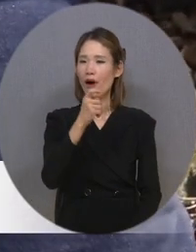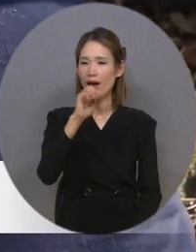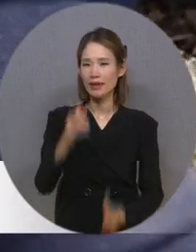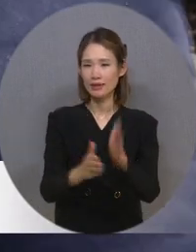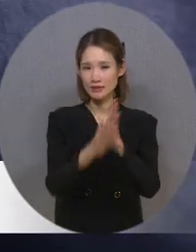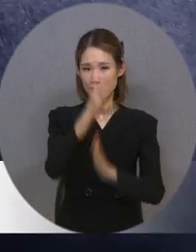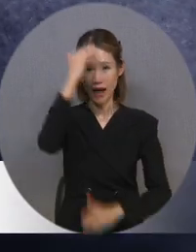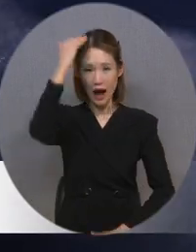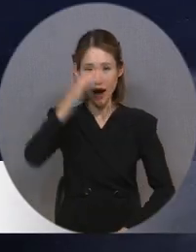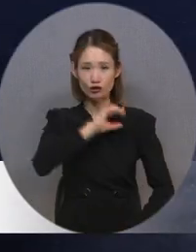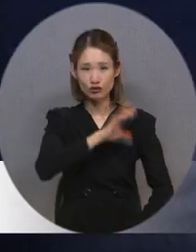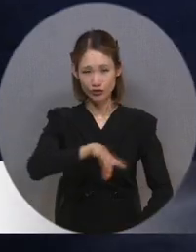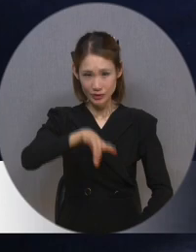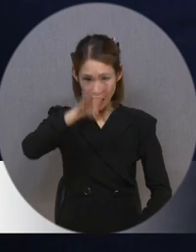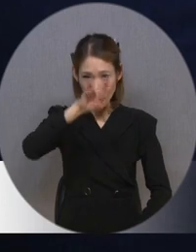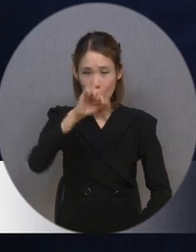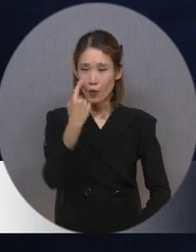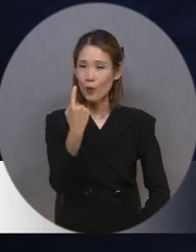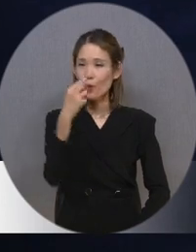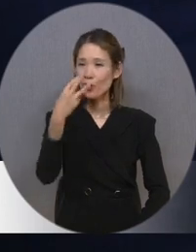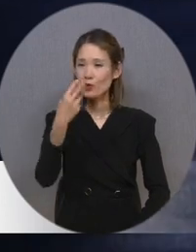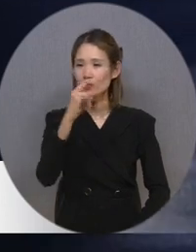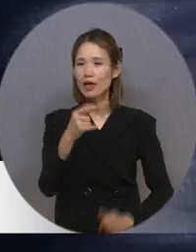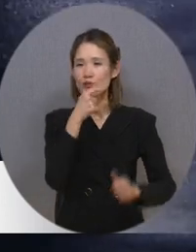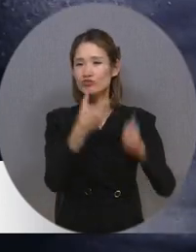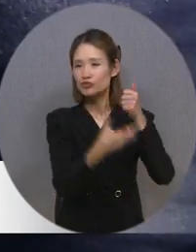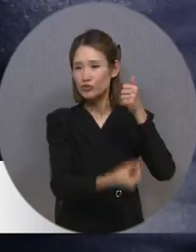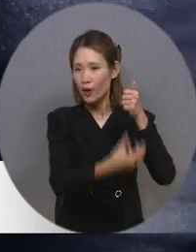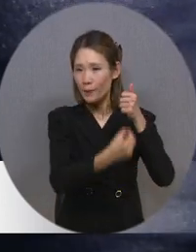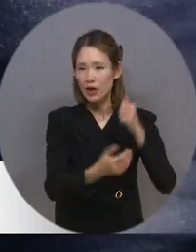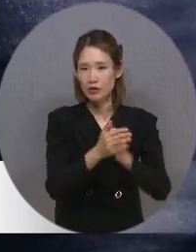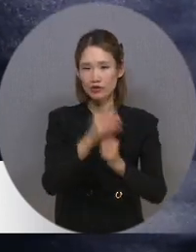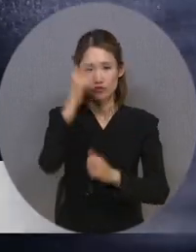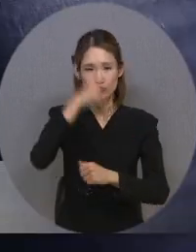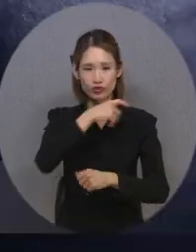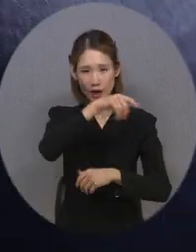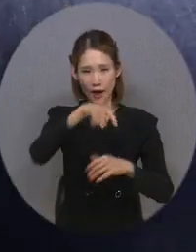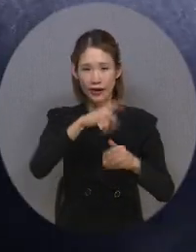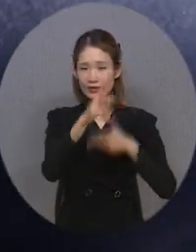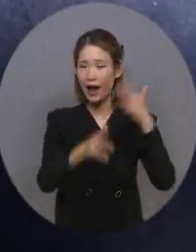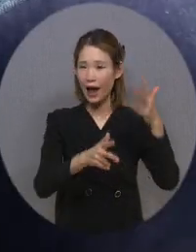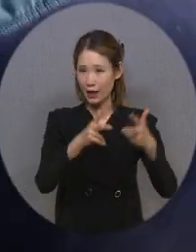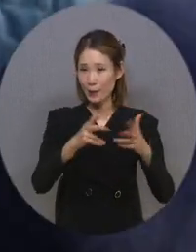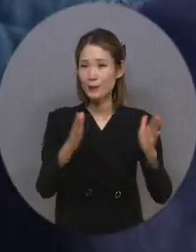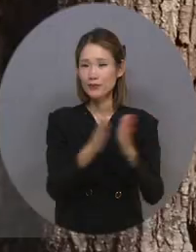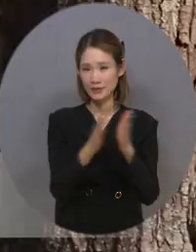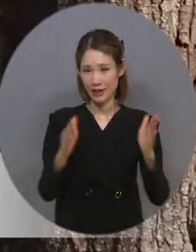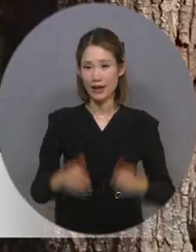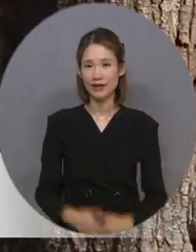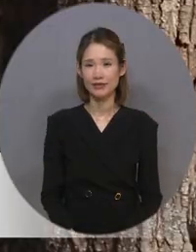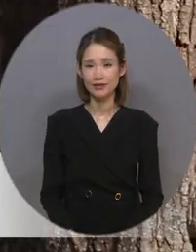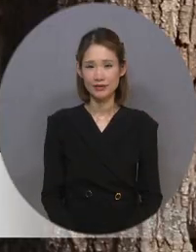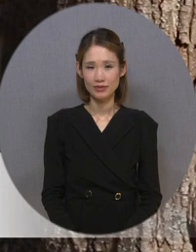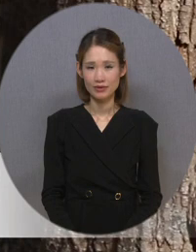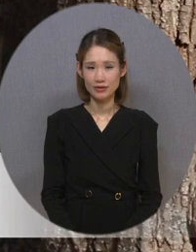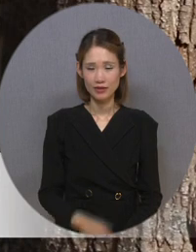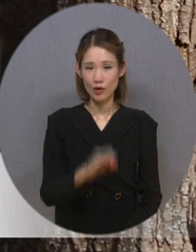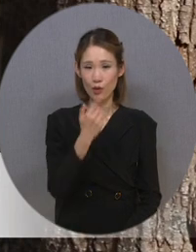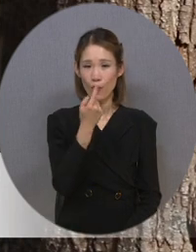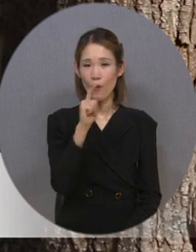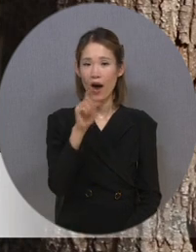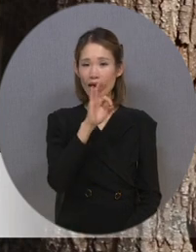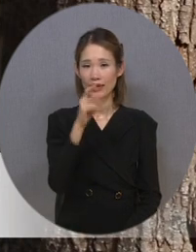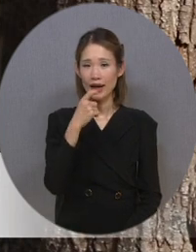국내 최초로 고로쇠 채취 작업을 시작해 수액 산업의 바람을 일으켰습니다. 우리 광양